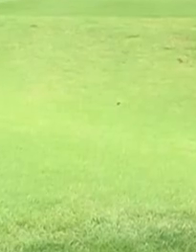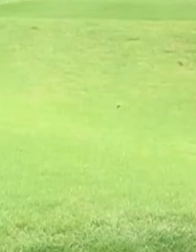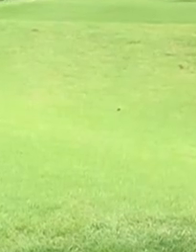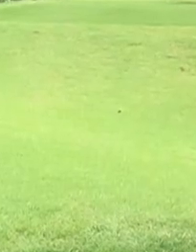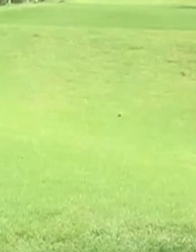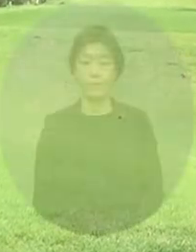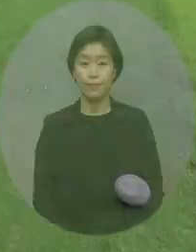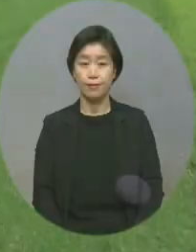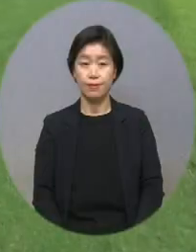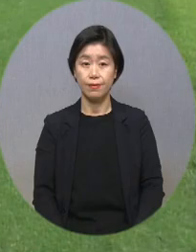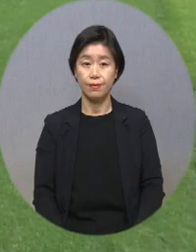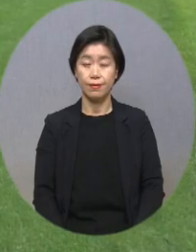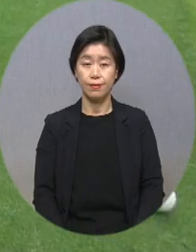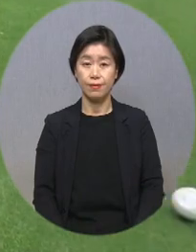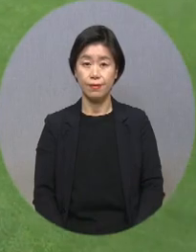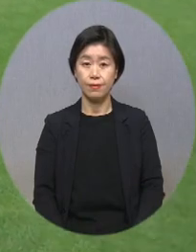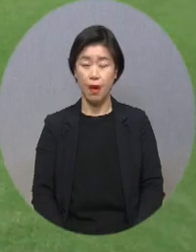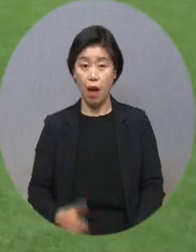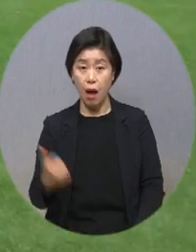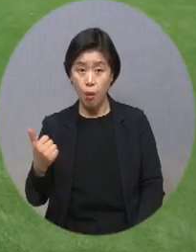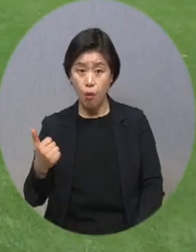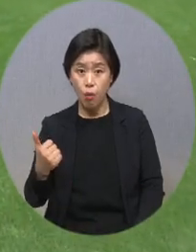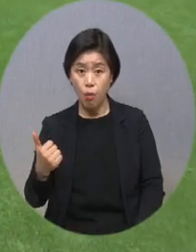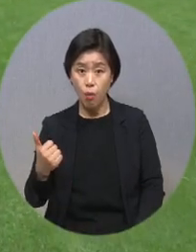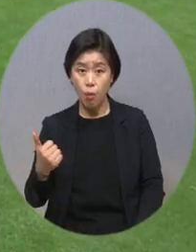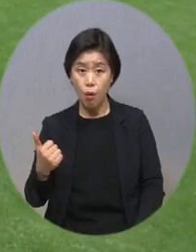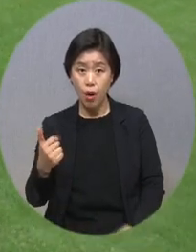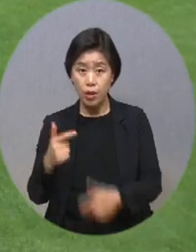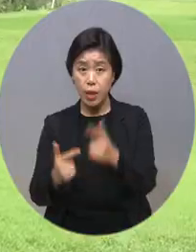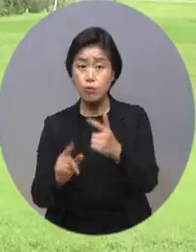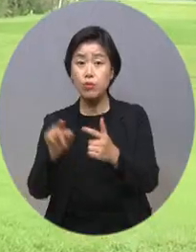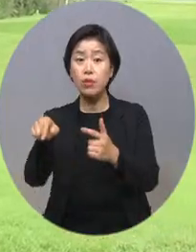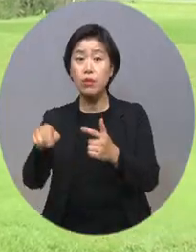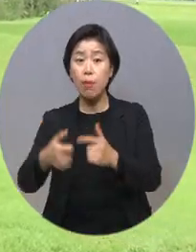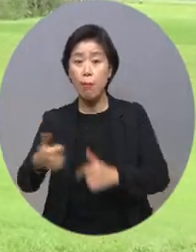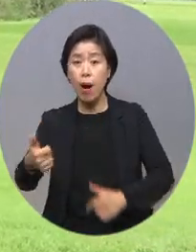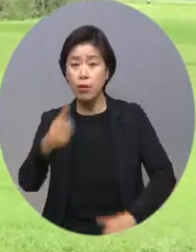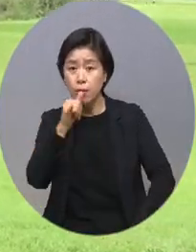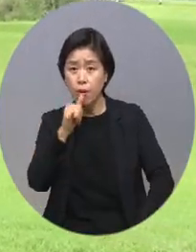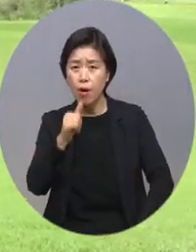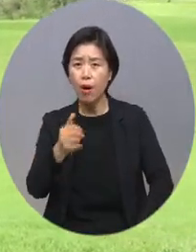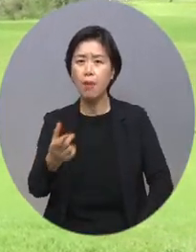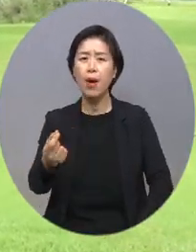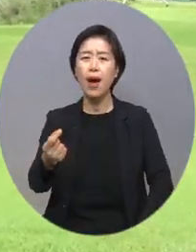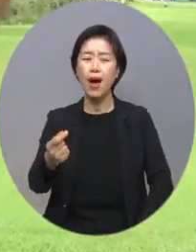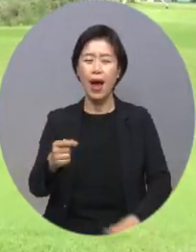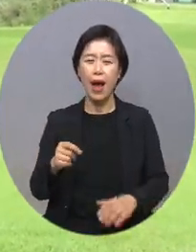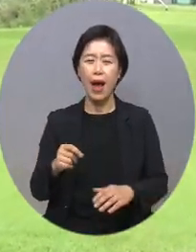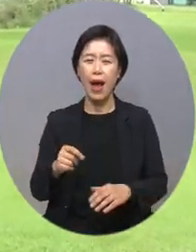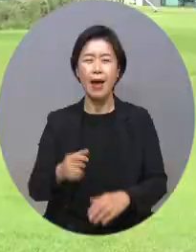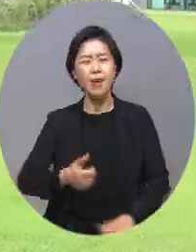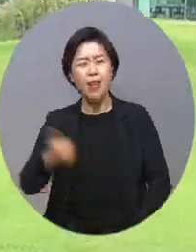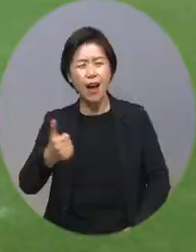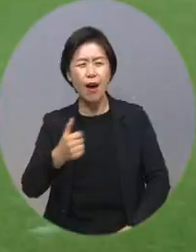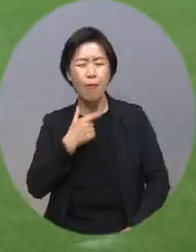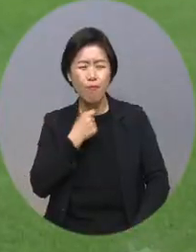어? 나갔다. 나갔다. 나무, 나무 뒤. 안 나갔거든? 나갔어! 나갔어! 에이. 나갔다!